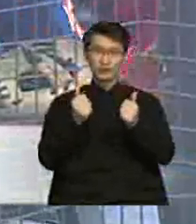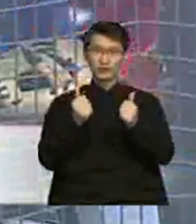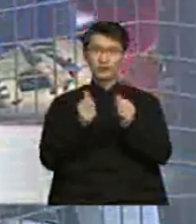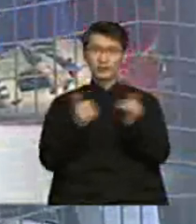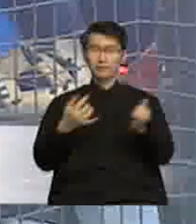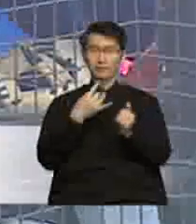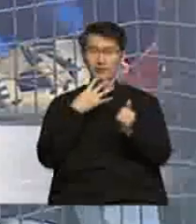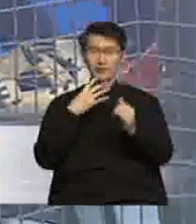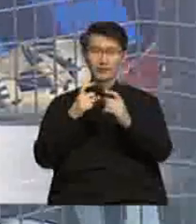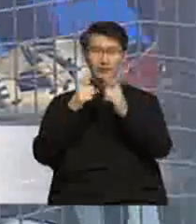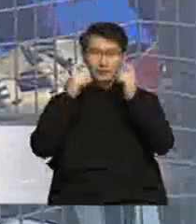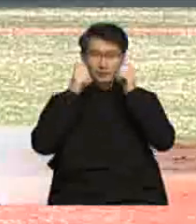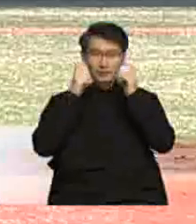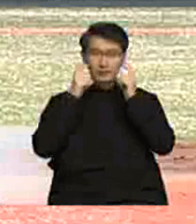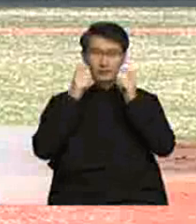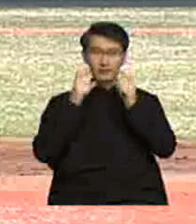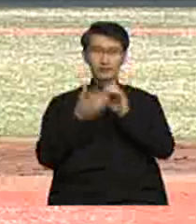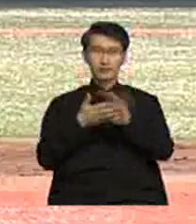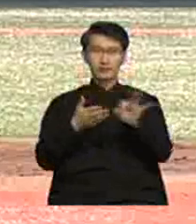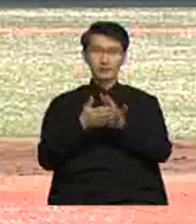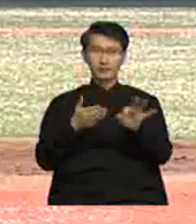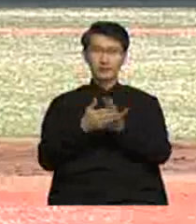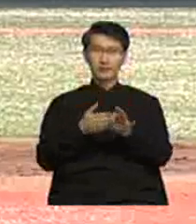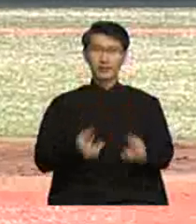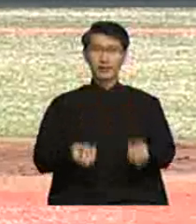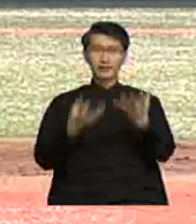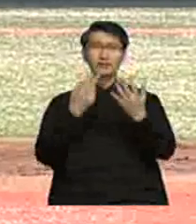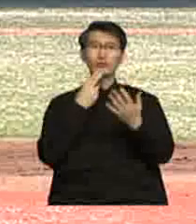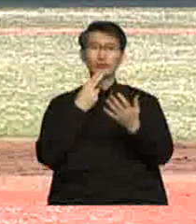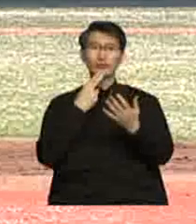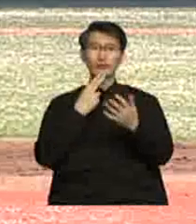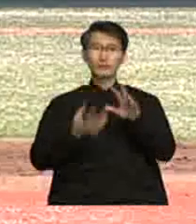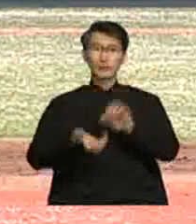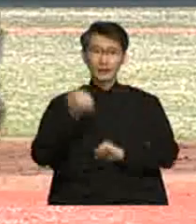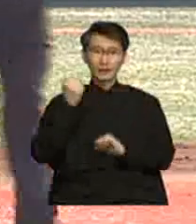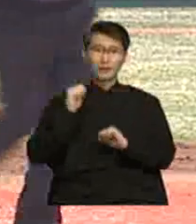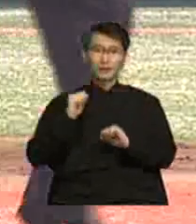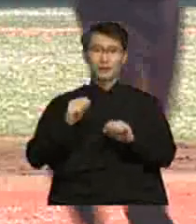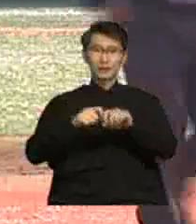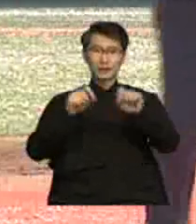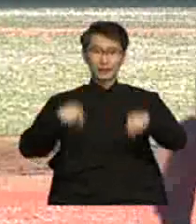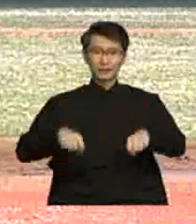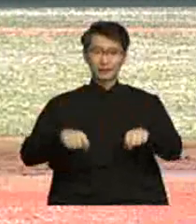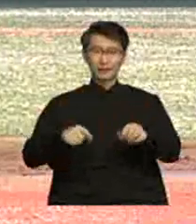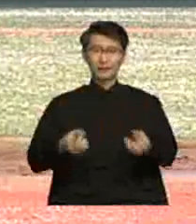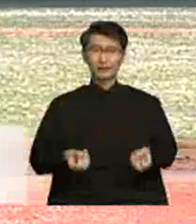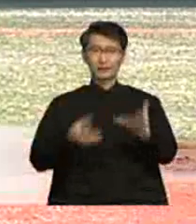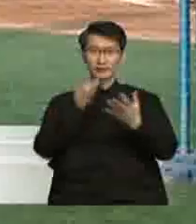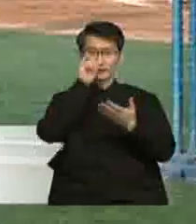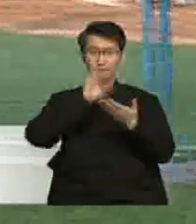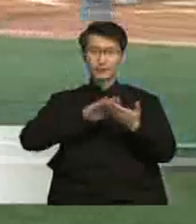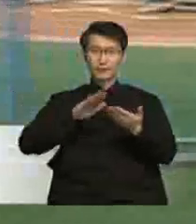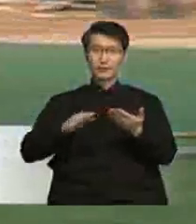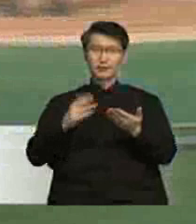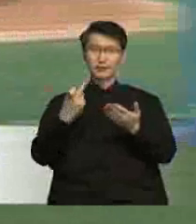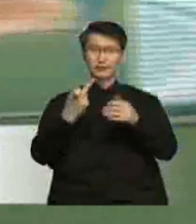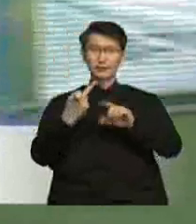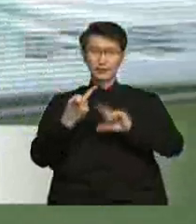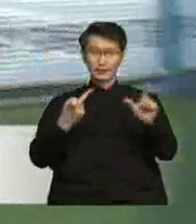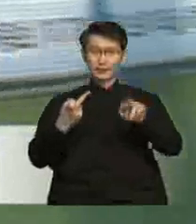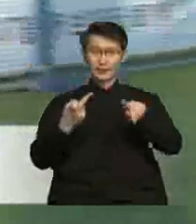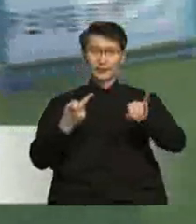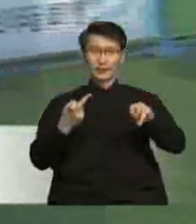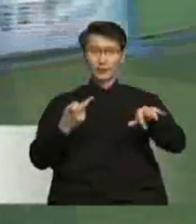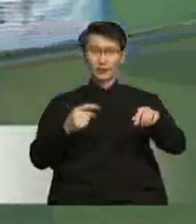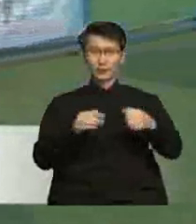윤원 전원이 마스크를 착용하며 별도의 개막 행사 없이 바로 예선전이 진행됐습니다. 12일 예선에선